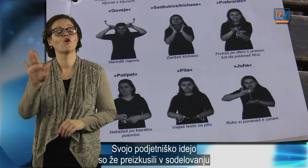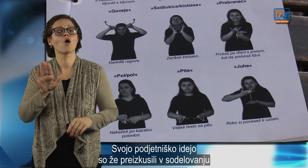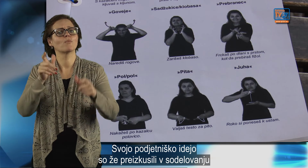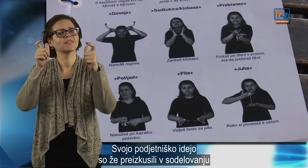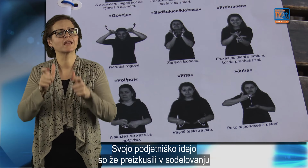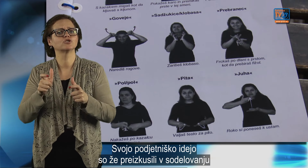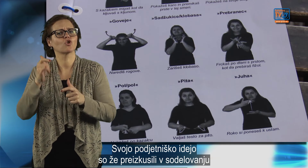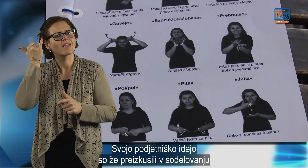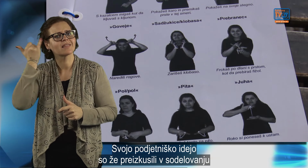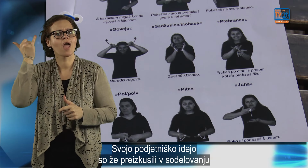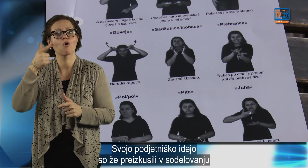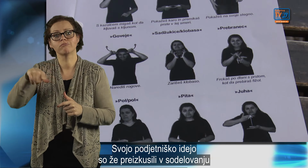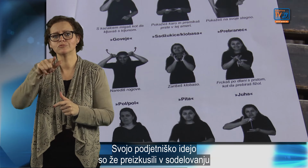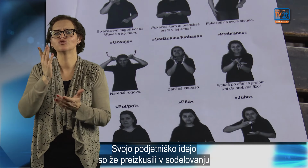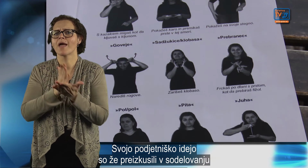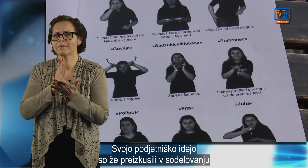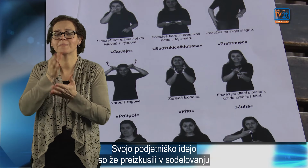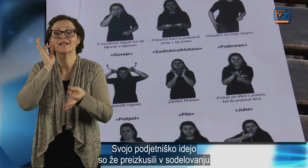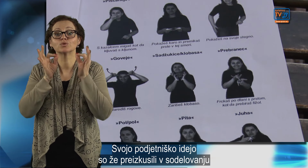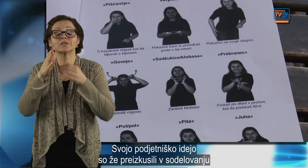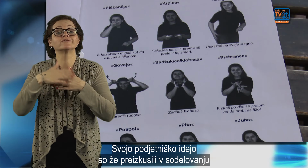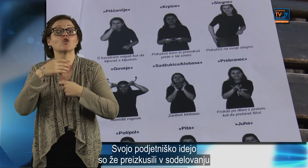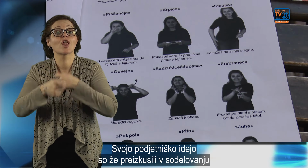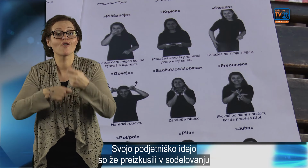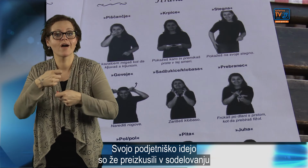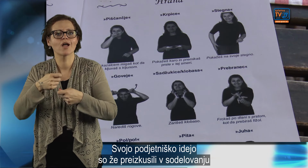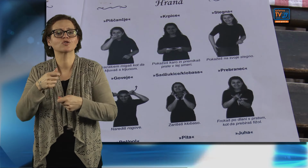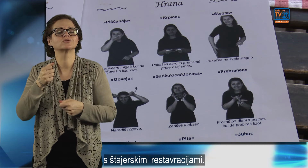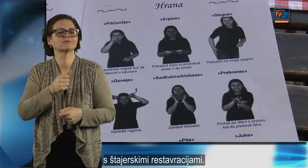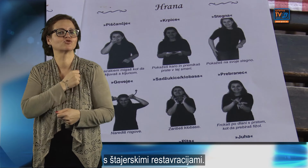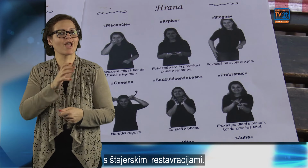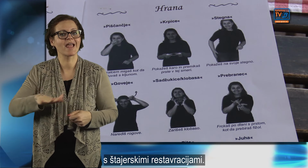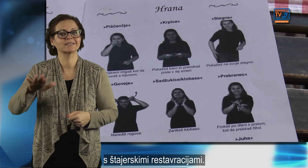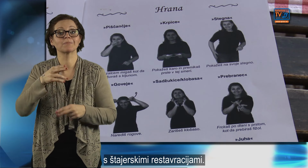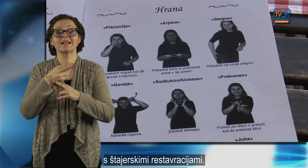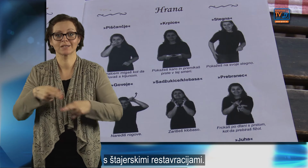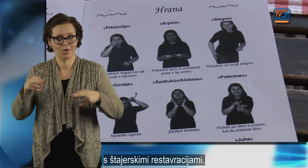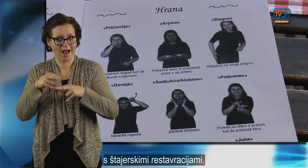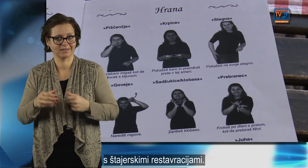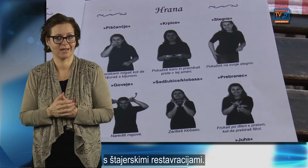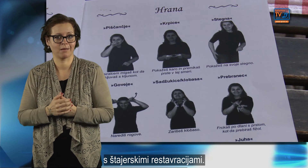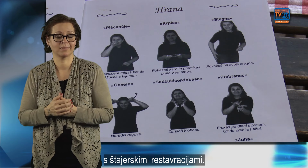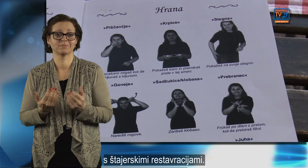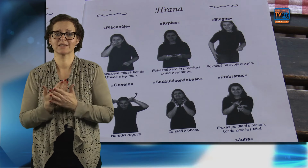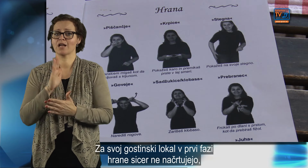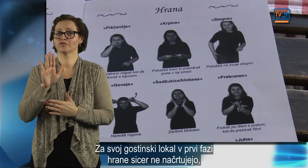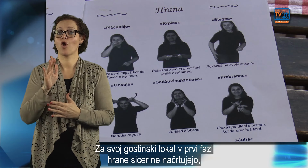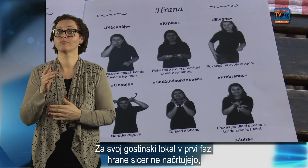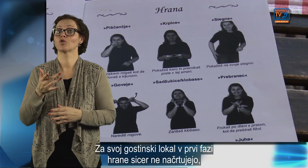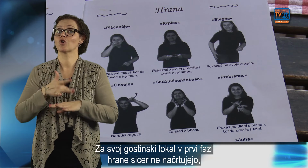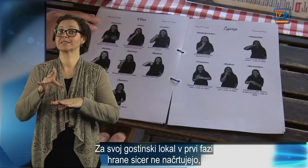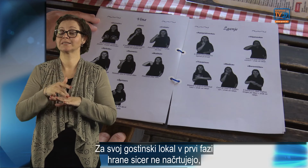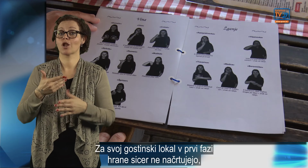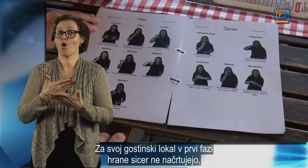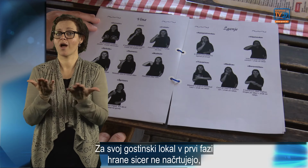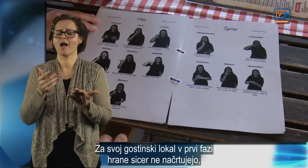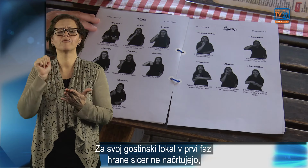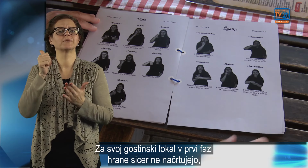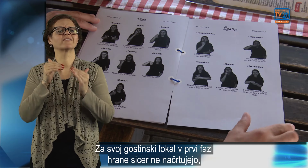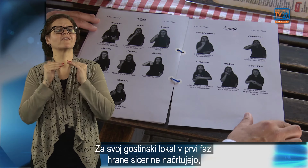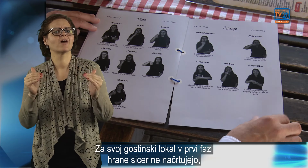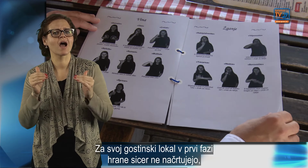Svojo podjetniško idejo so že preizkusili v sodelovanju s štajerskimi restauracijami. Za svoj gostinski